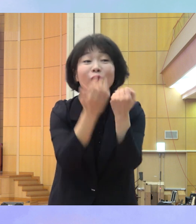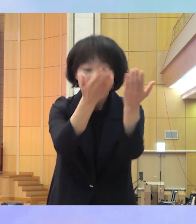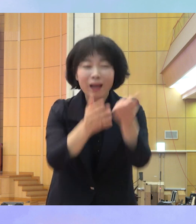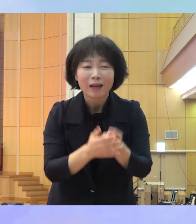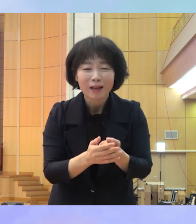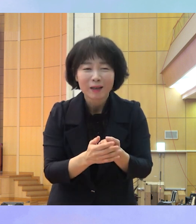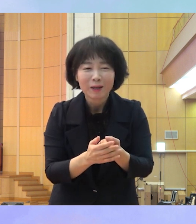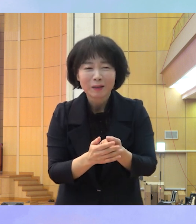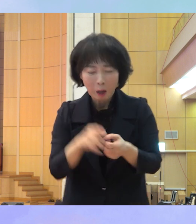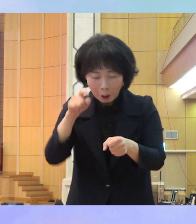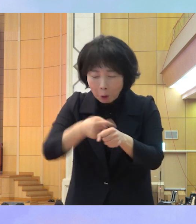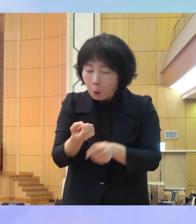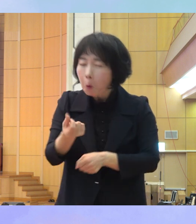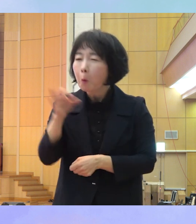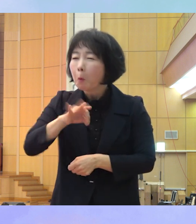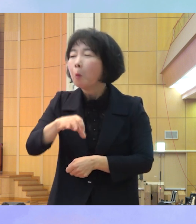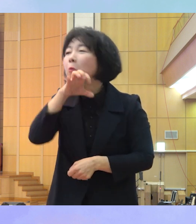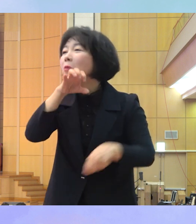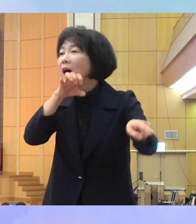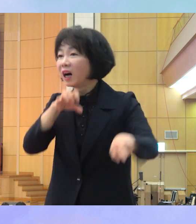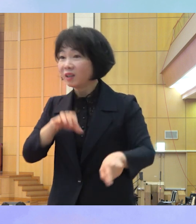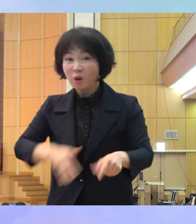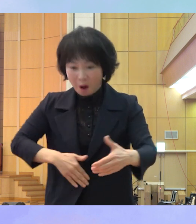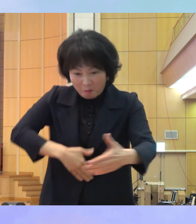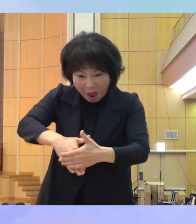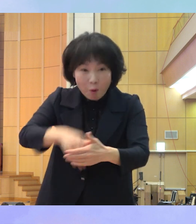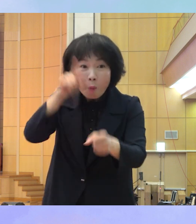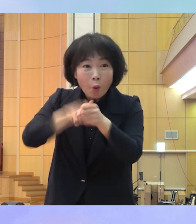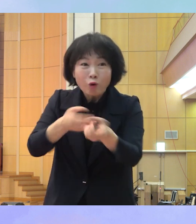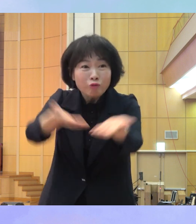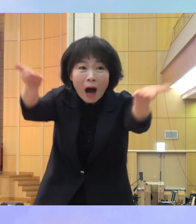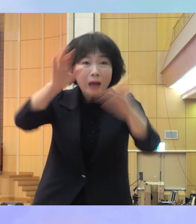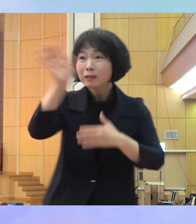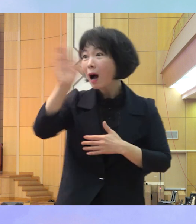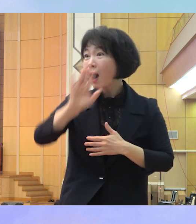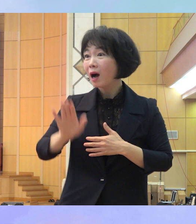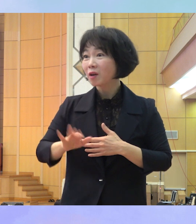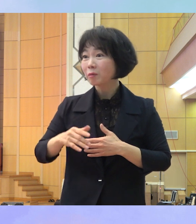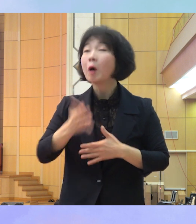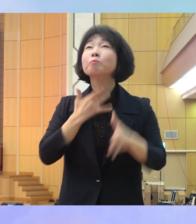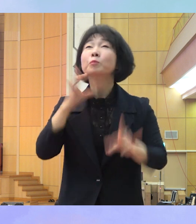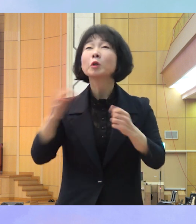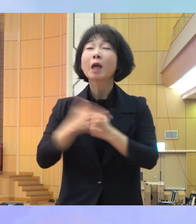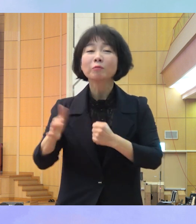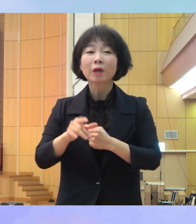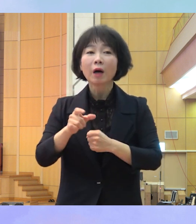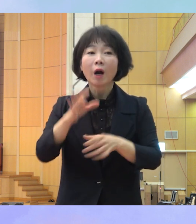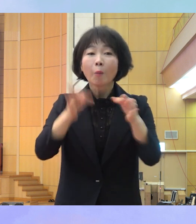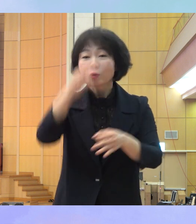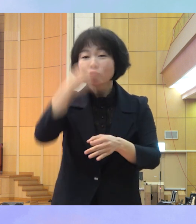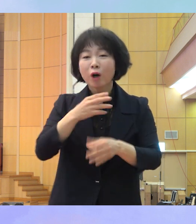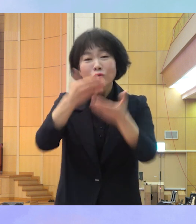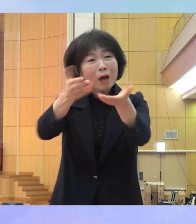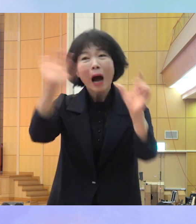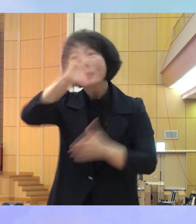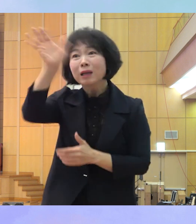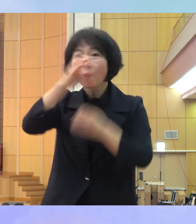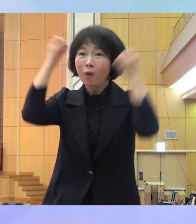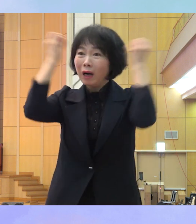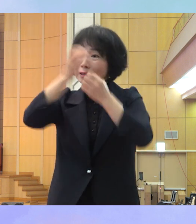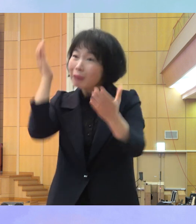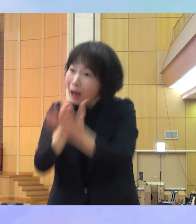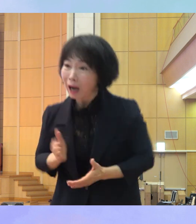그냥 우리 여러분들 무슨 배부르라고 또 음료로 포도주를 주는 게